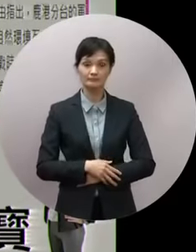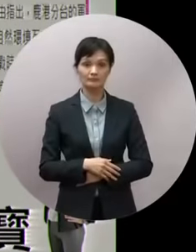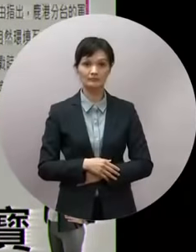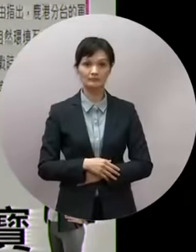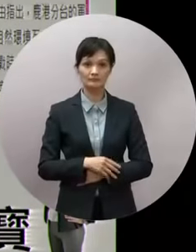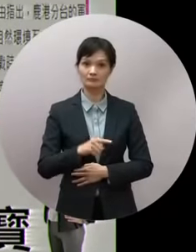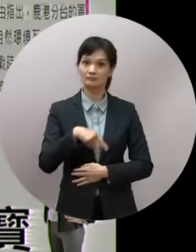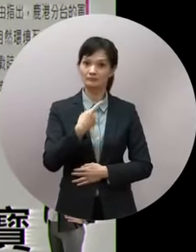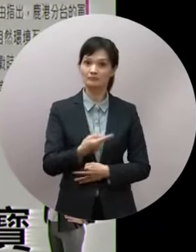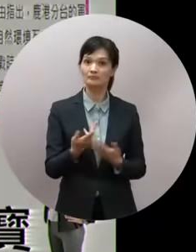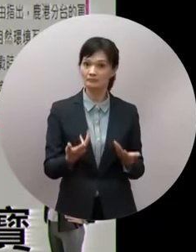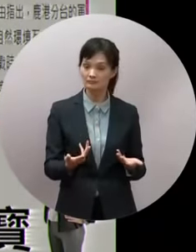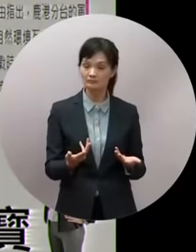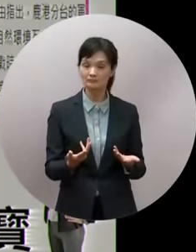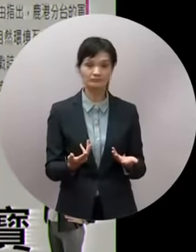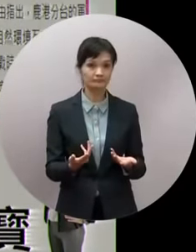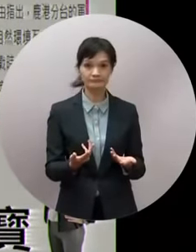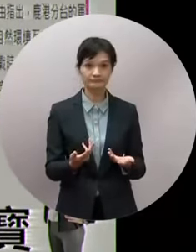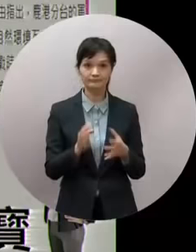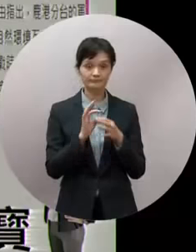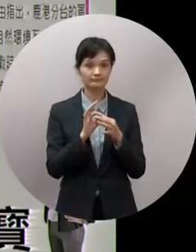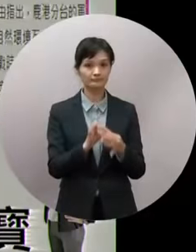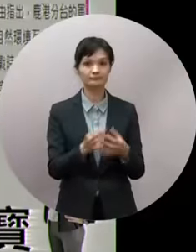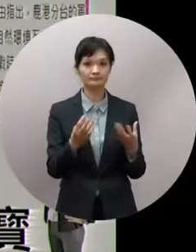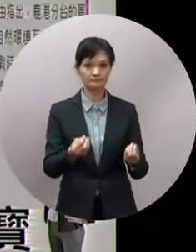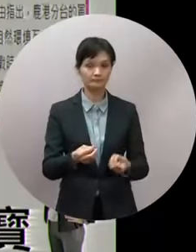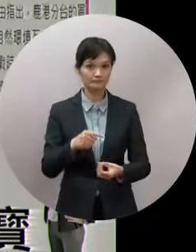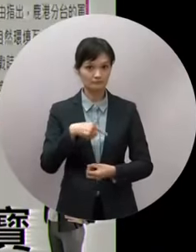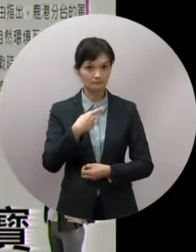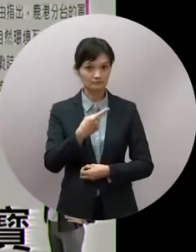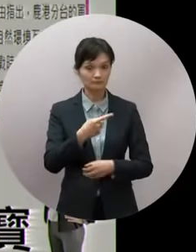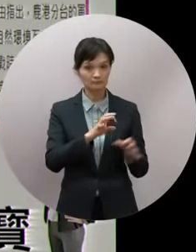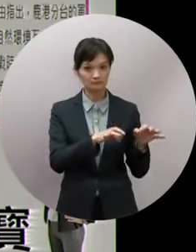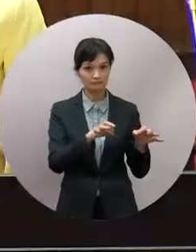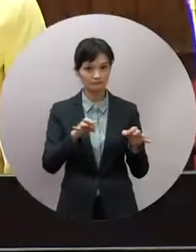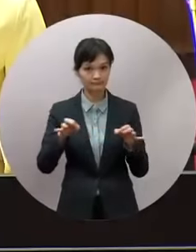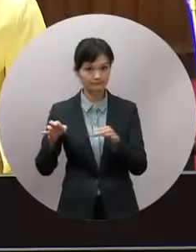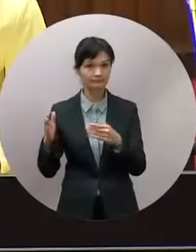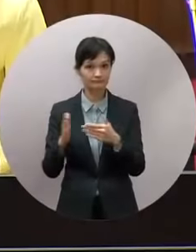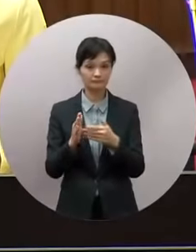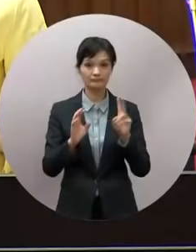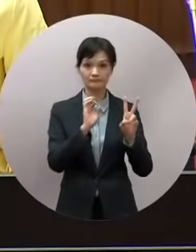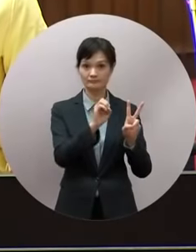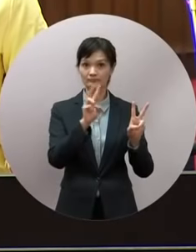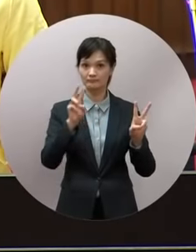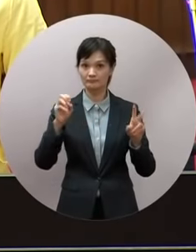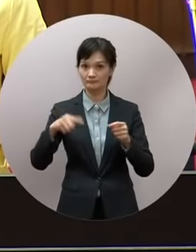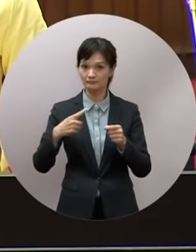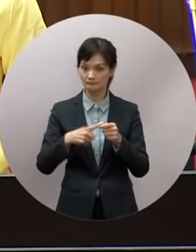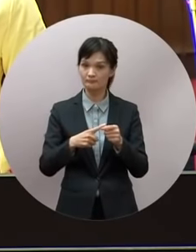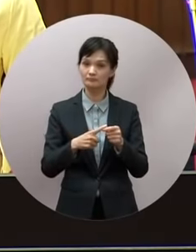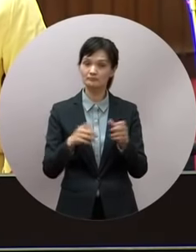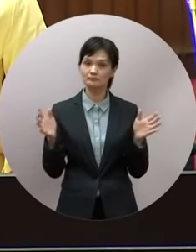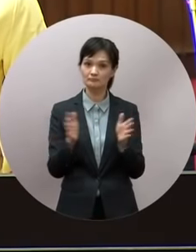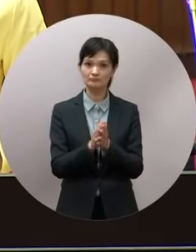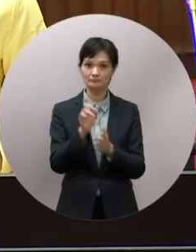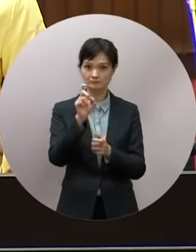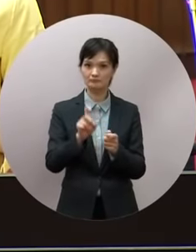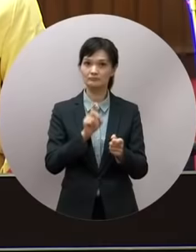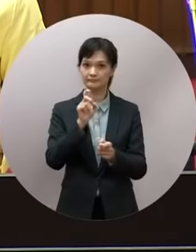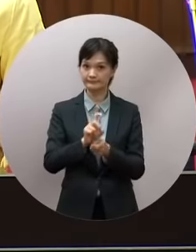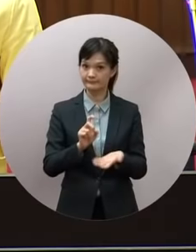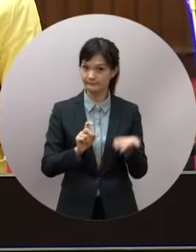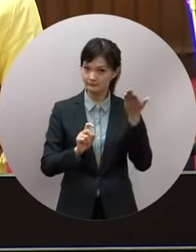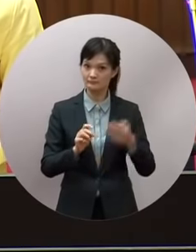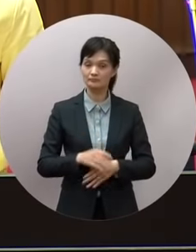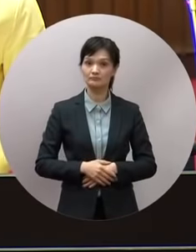却也不了了之。那现在已经是2020年，十多年也过去了。那央广陆港分台